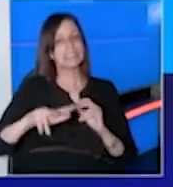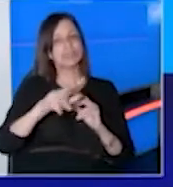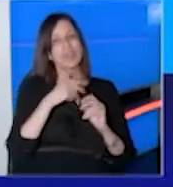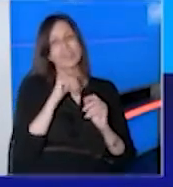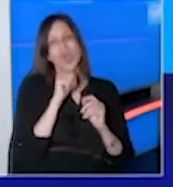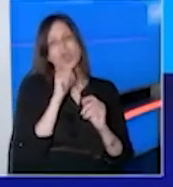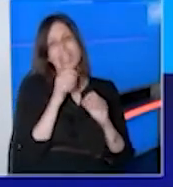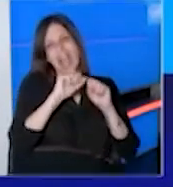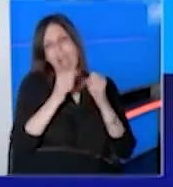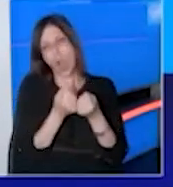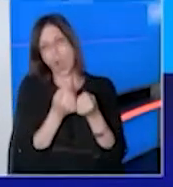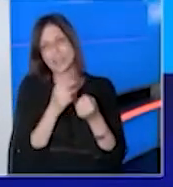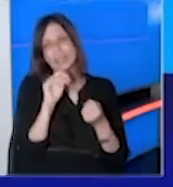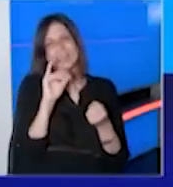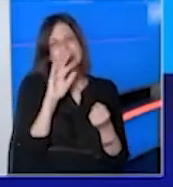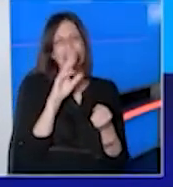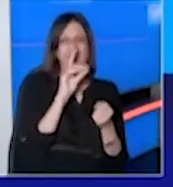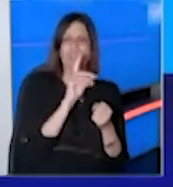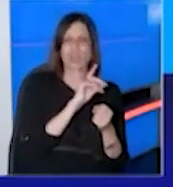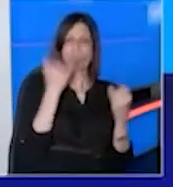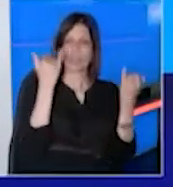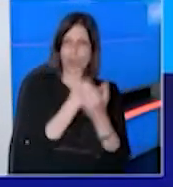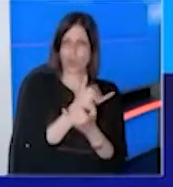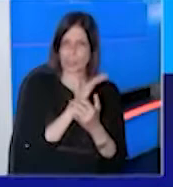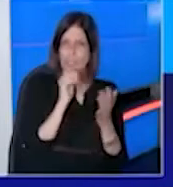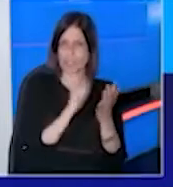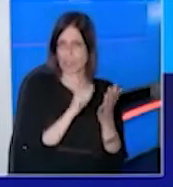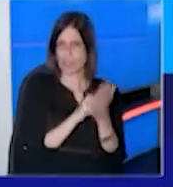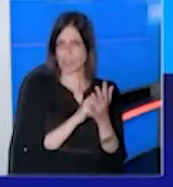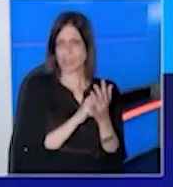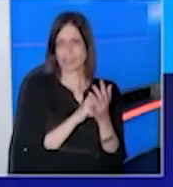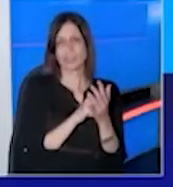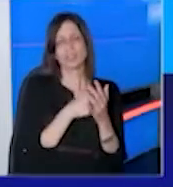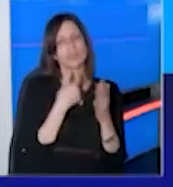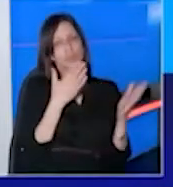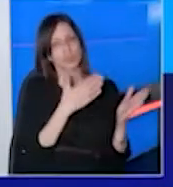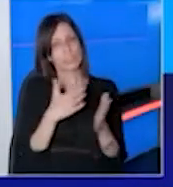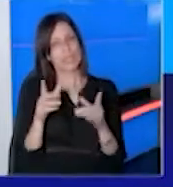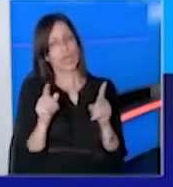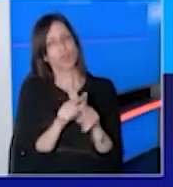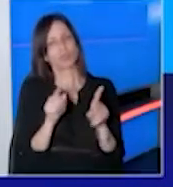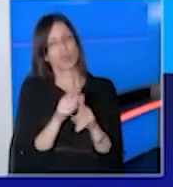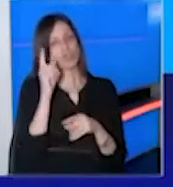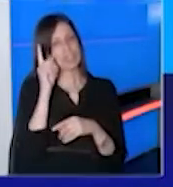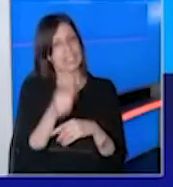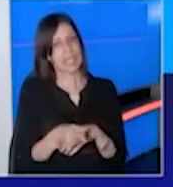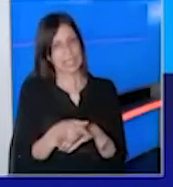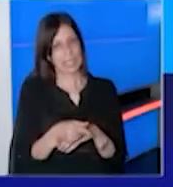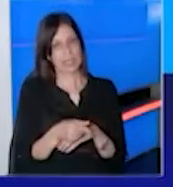רוצה להרוס את ניר דוד, שלא תהיה טעות. חס וחלילה. חושבים. מוסדר כמו שצריך,